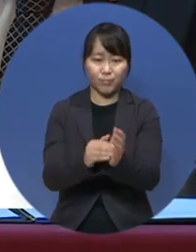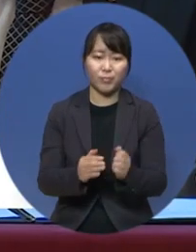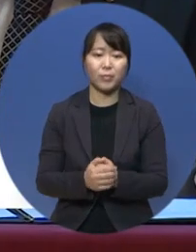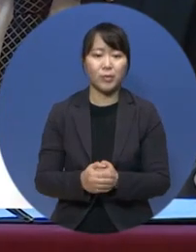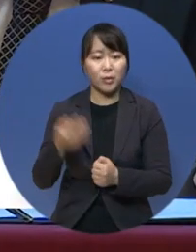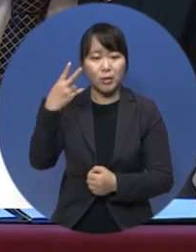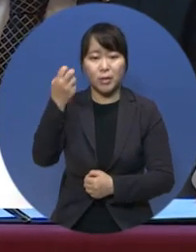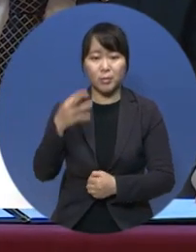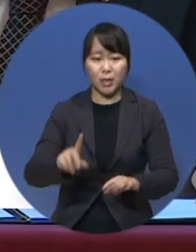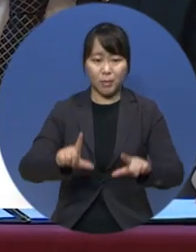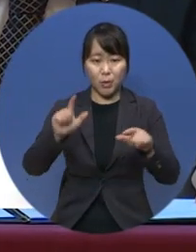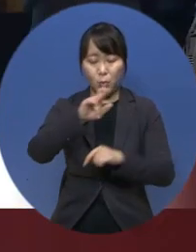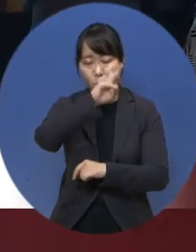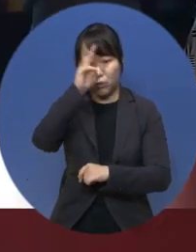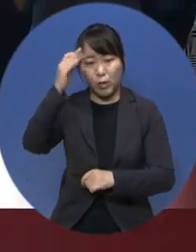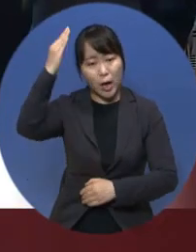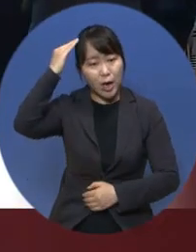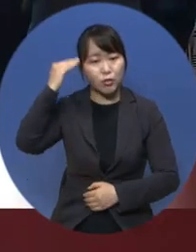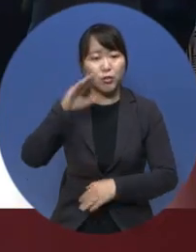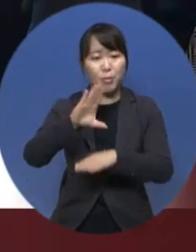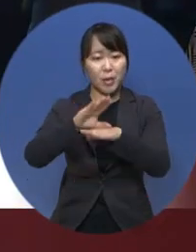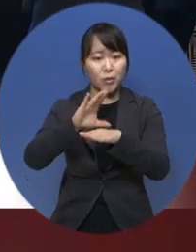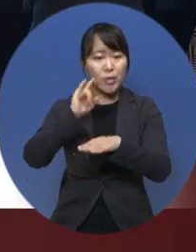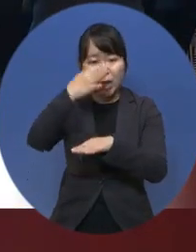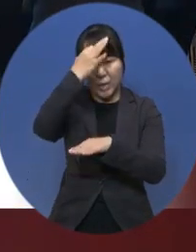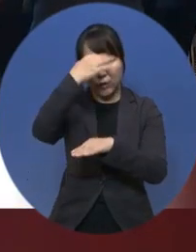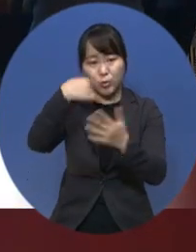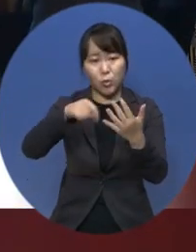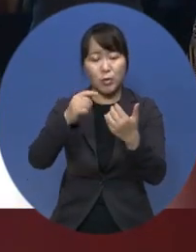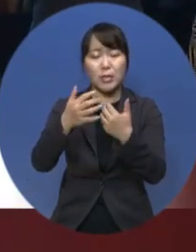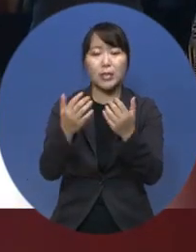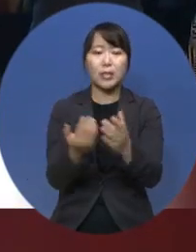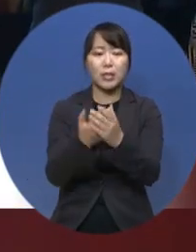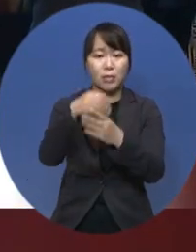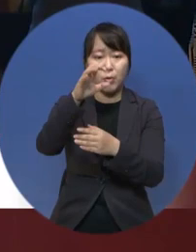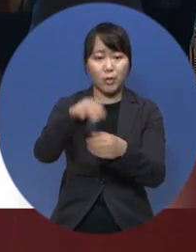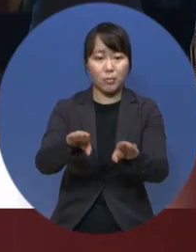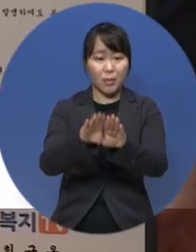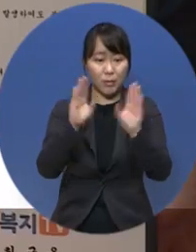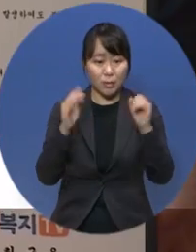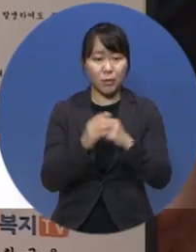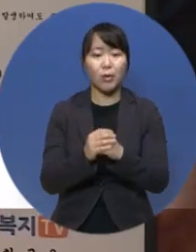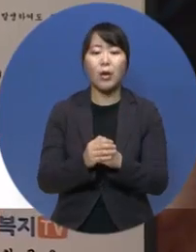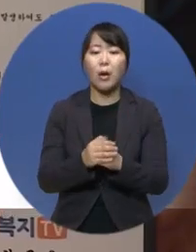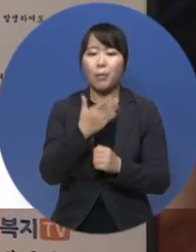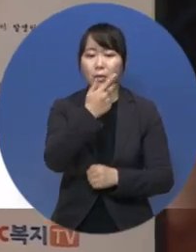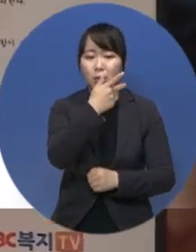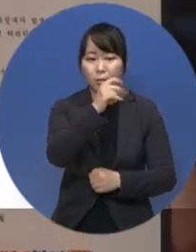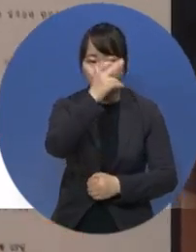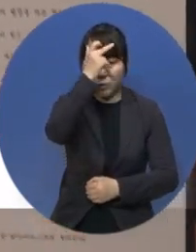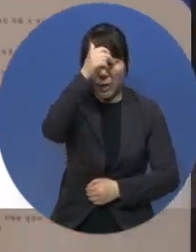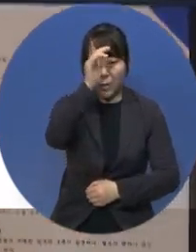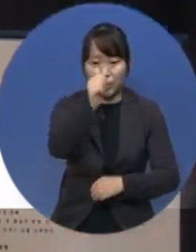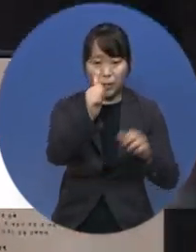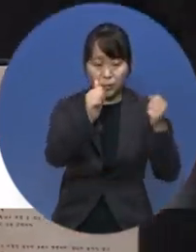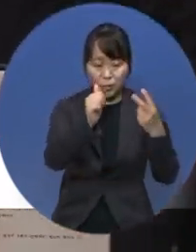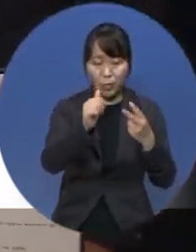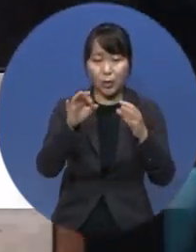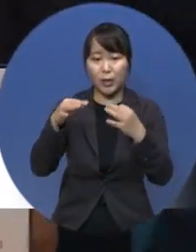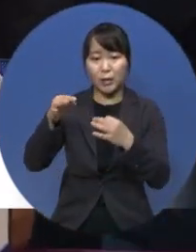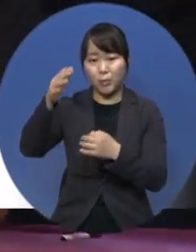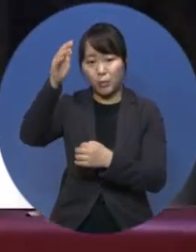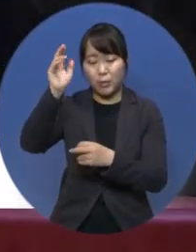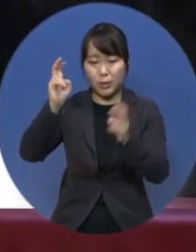23일 오후 한국방송예술교육진흥원 에서 진행된 산학협약 시계는 목티 탭이 최규옥 회장과